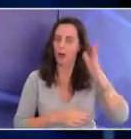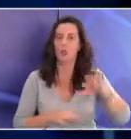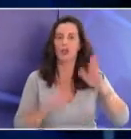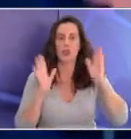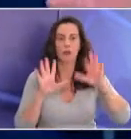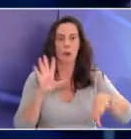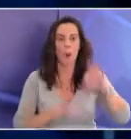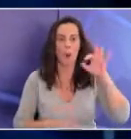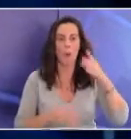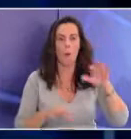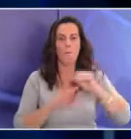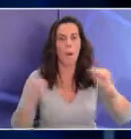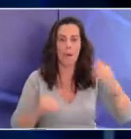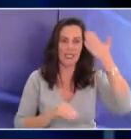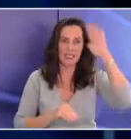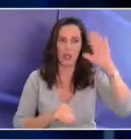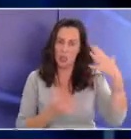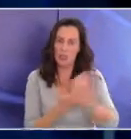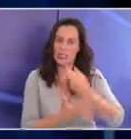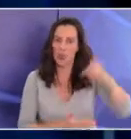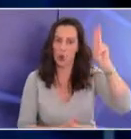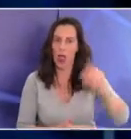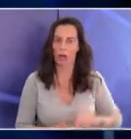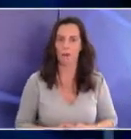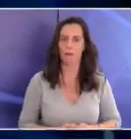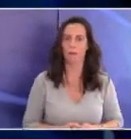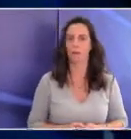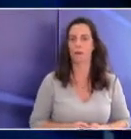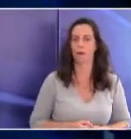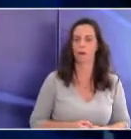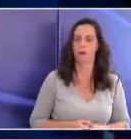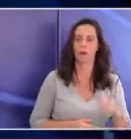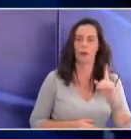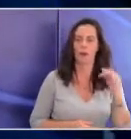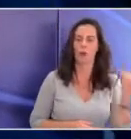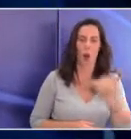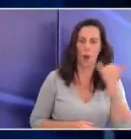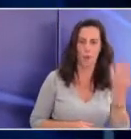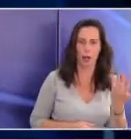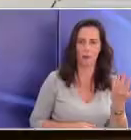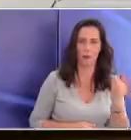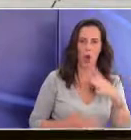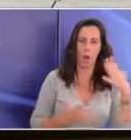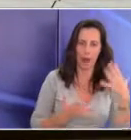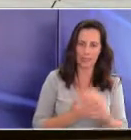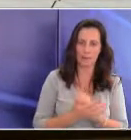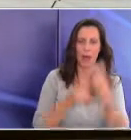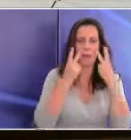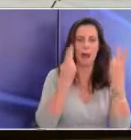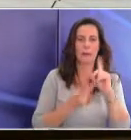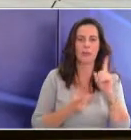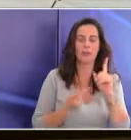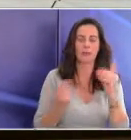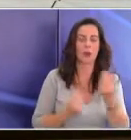סוף סוף מאמנים זרים, שאולי באמת ייקחו אותנו למקום אחר? תראה, כל פעם שלא מצליחים אז מחפשים משהו